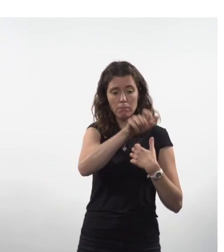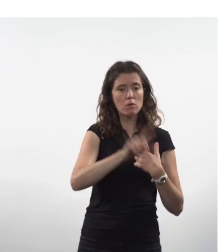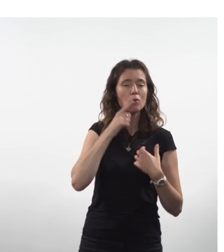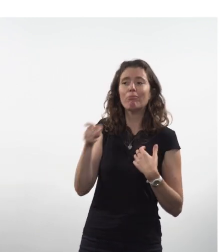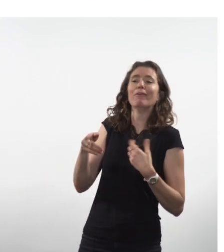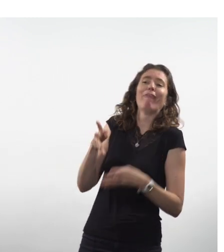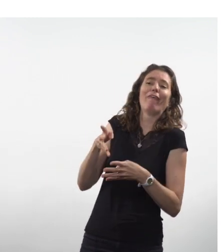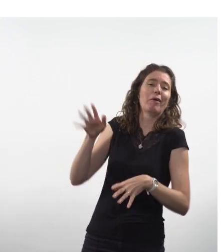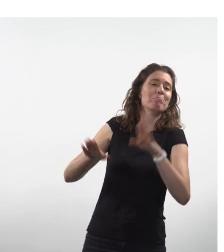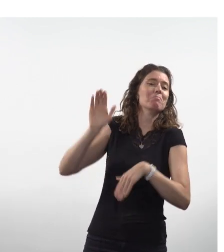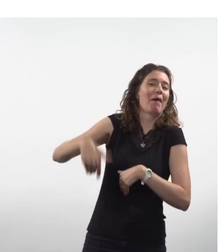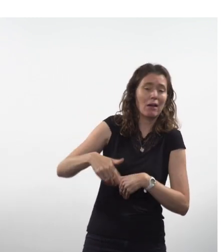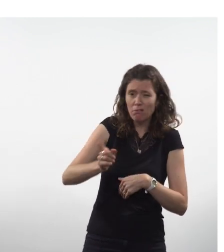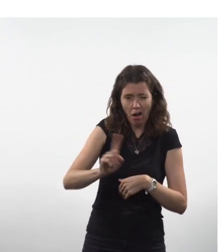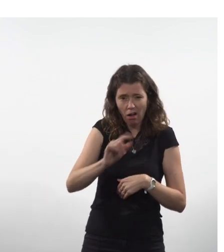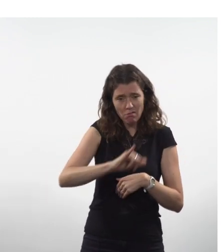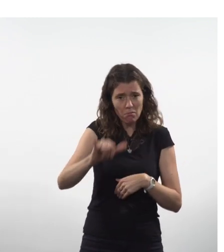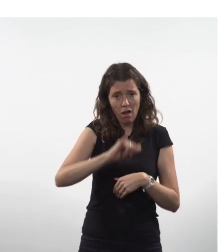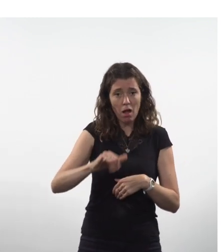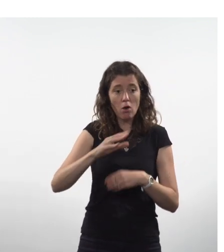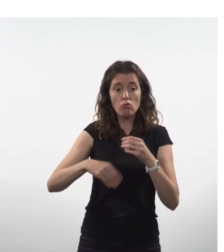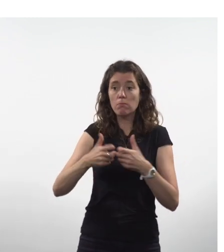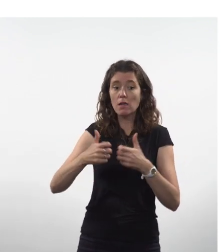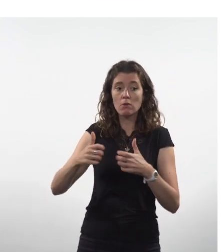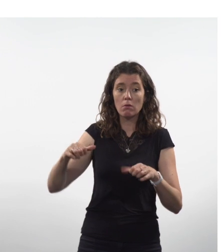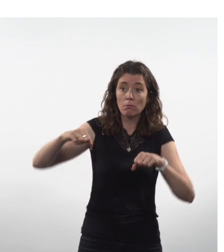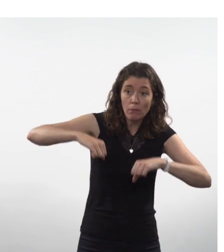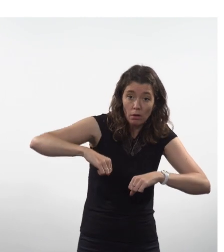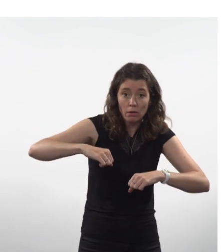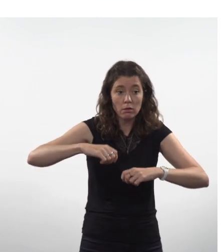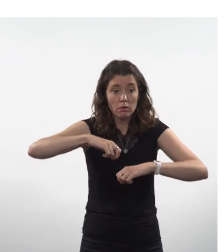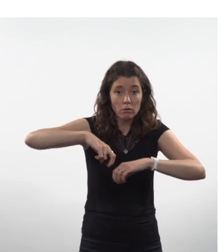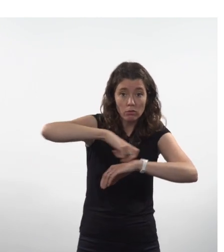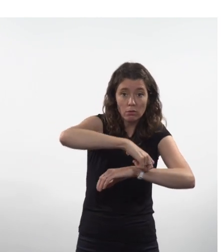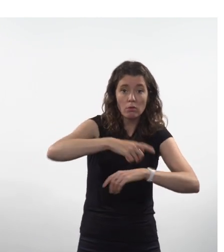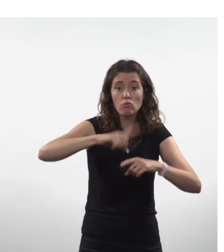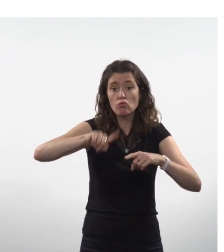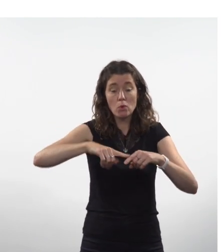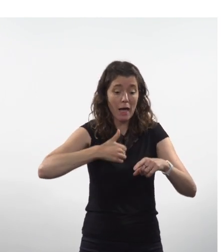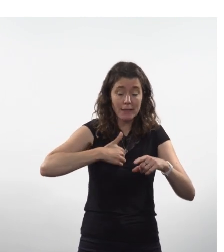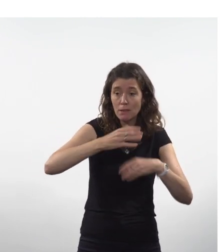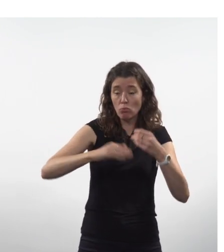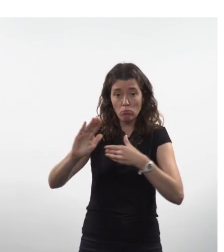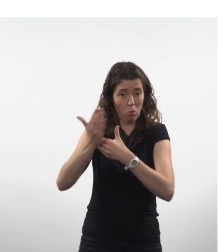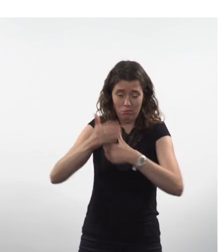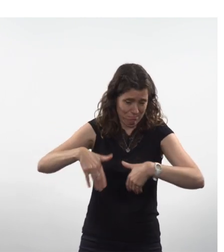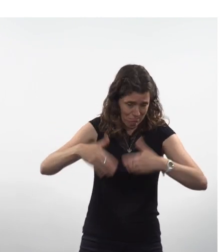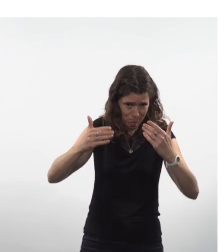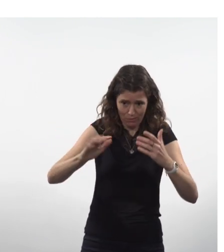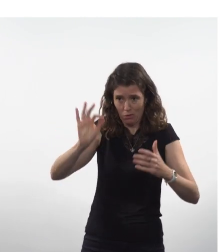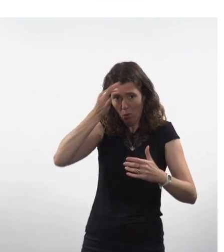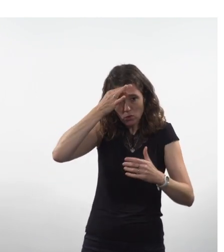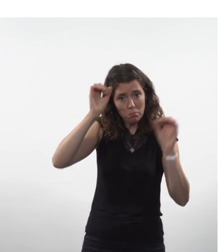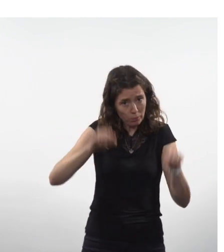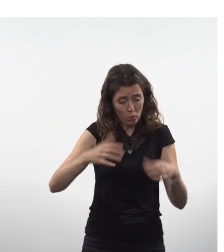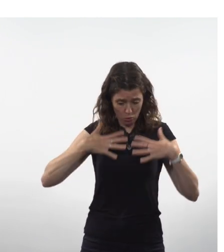d'un professionnel parce que il s'est mis à quatre pattes, parce qu'il a mimé un geste un peu intime ou quoi. Il faut vraiment pas hésiter à utiliser